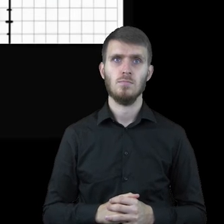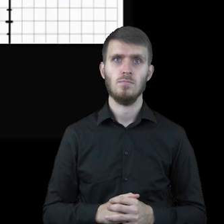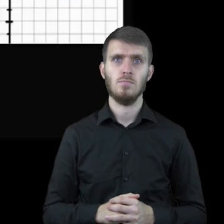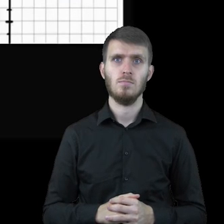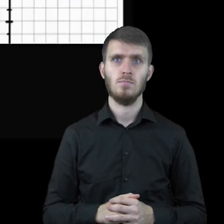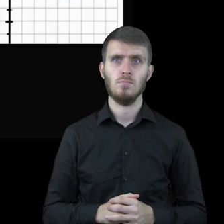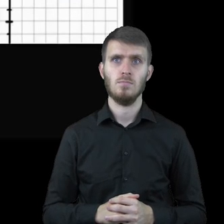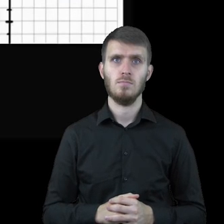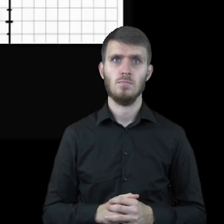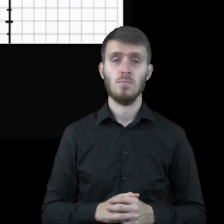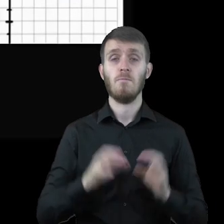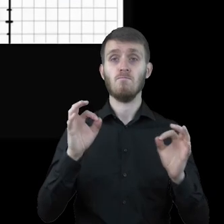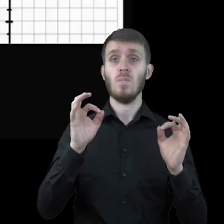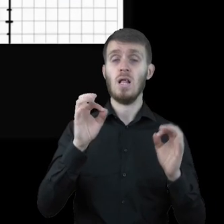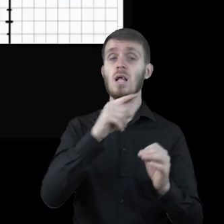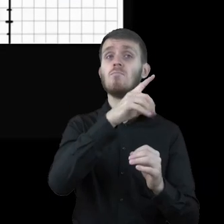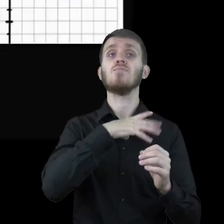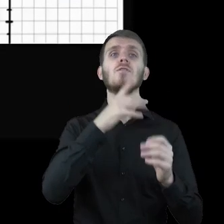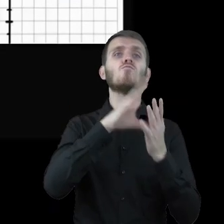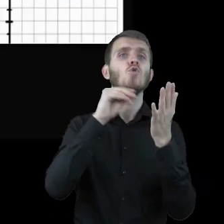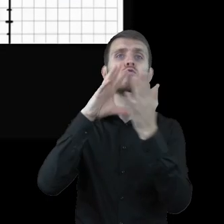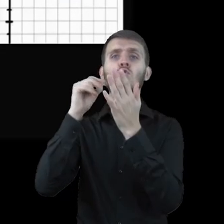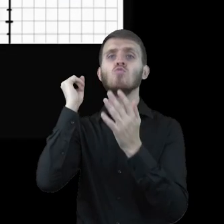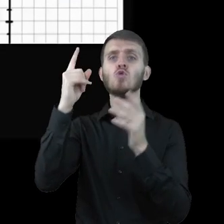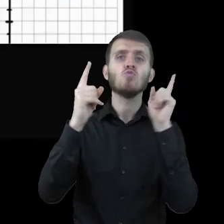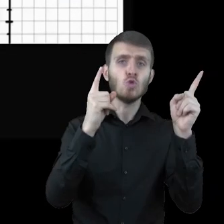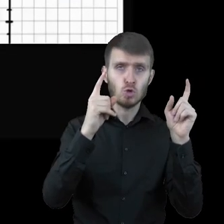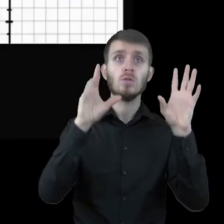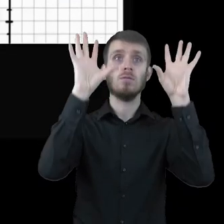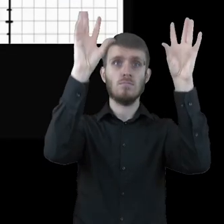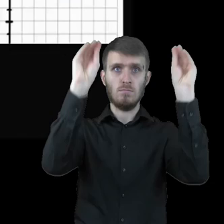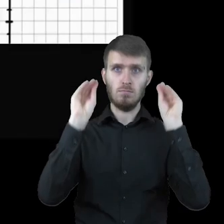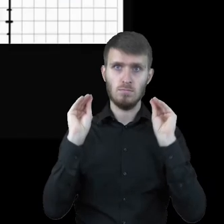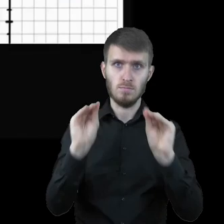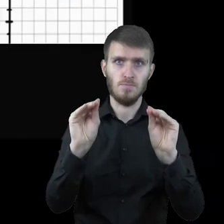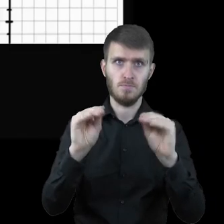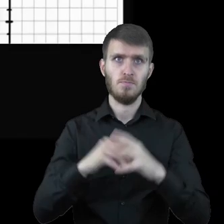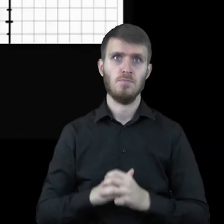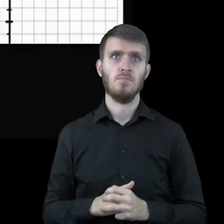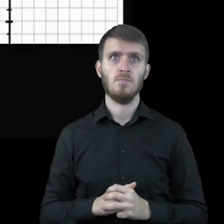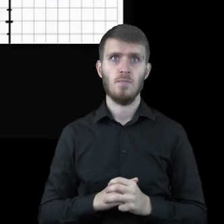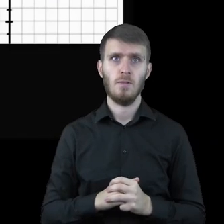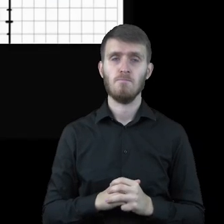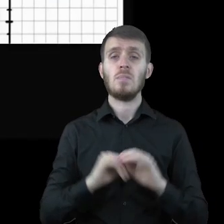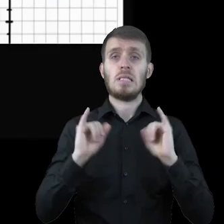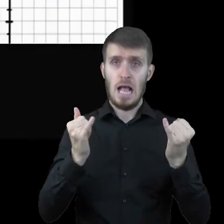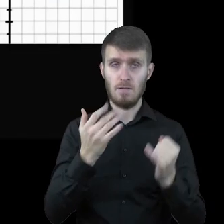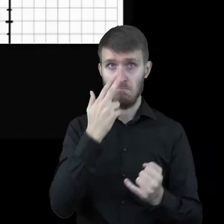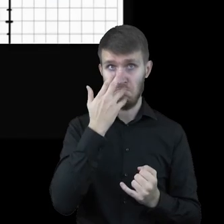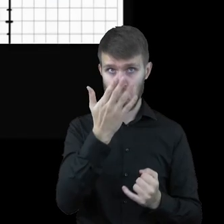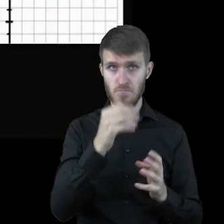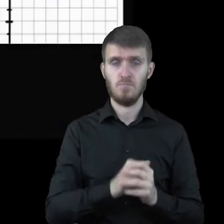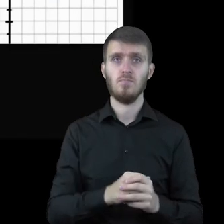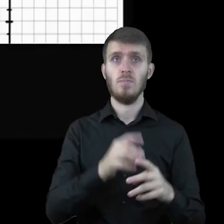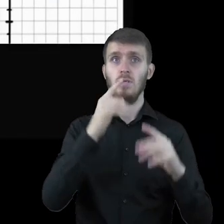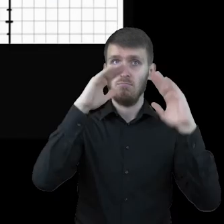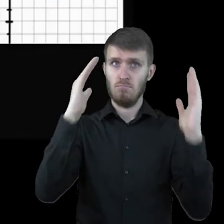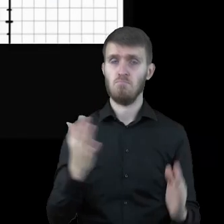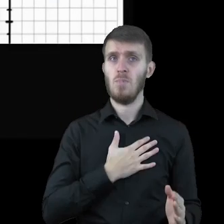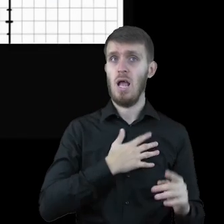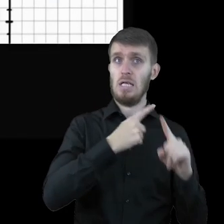Czyli co? Czyli mamy tak, delta X, czyli to jest delta X, czyli X2 minus